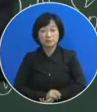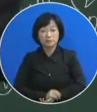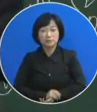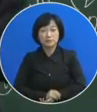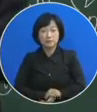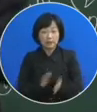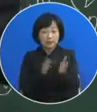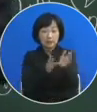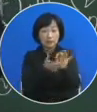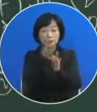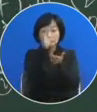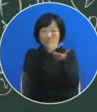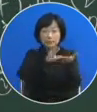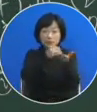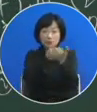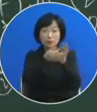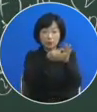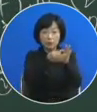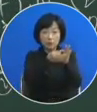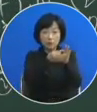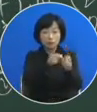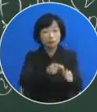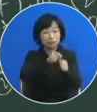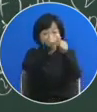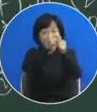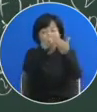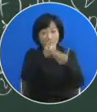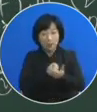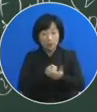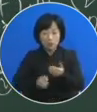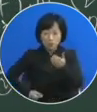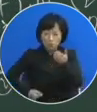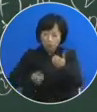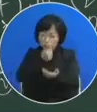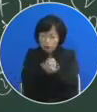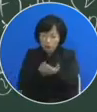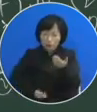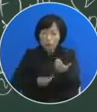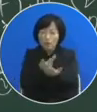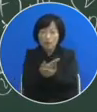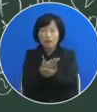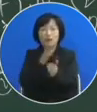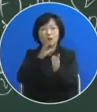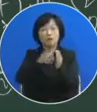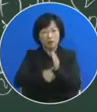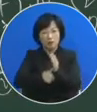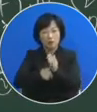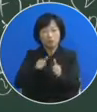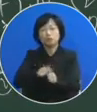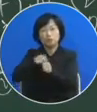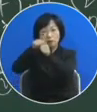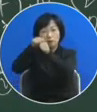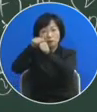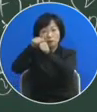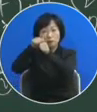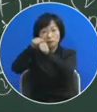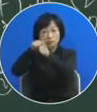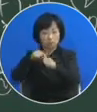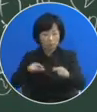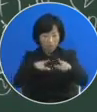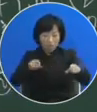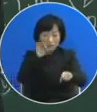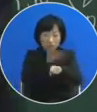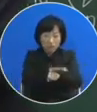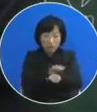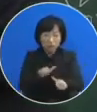그리스도로 구원받고 하나님 앞에 회개하고 복음 가져야 용서받는 것이지. 어떻게 돈 주면 용서받냐? You receive salvation by believing in Jesus Christ and you receive